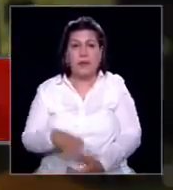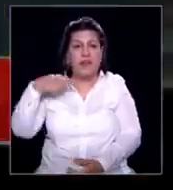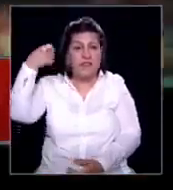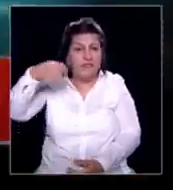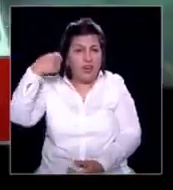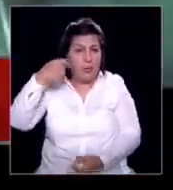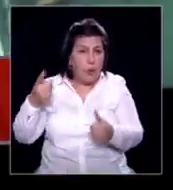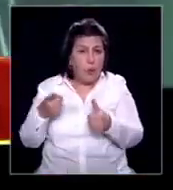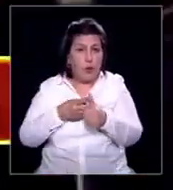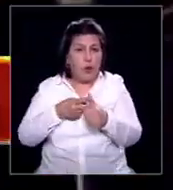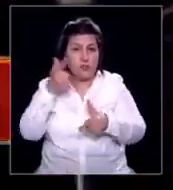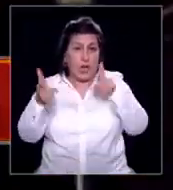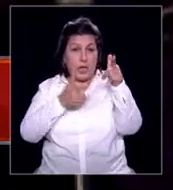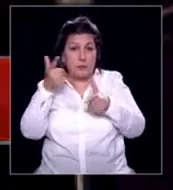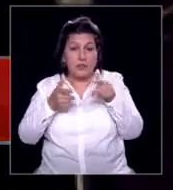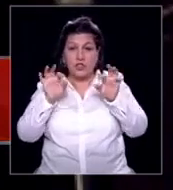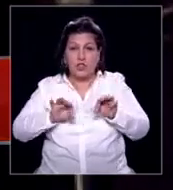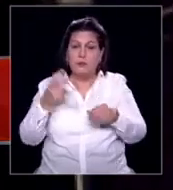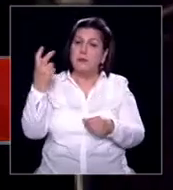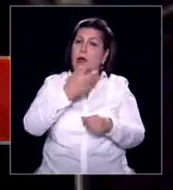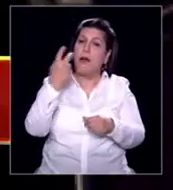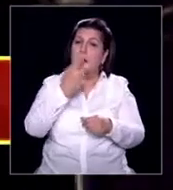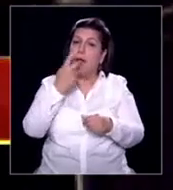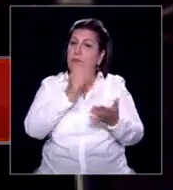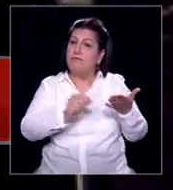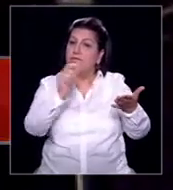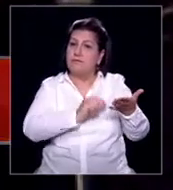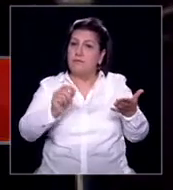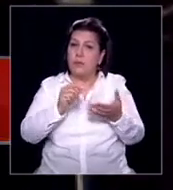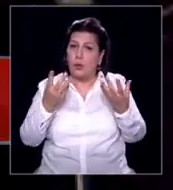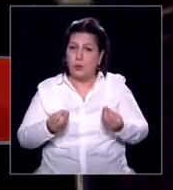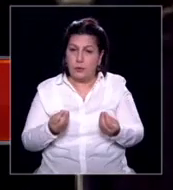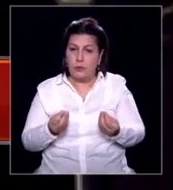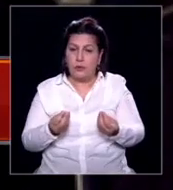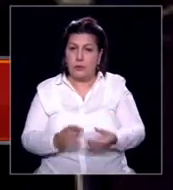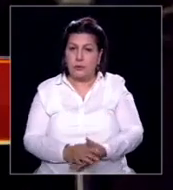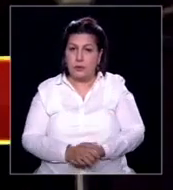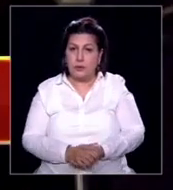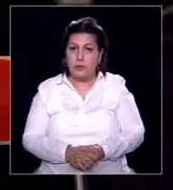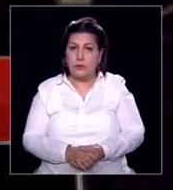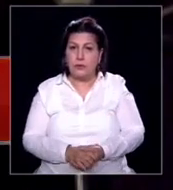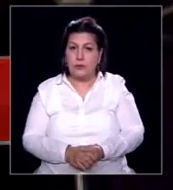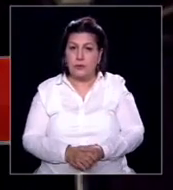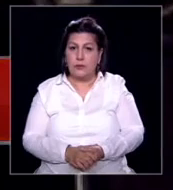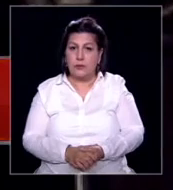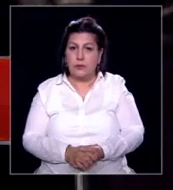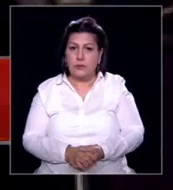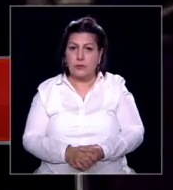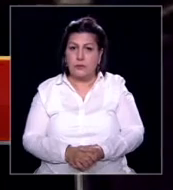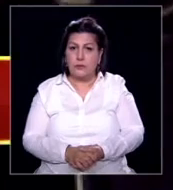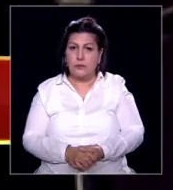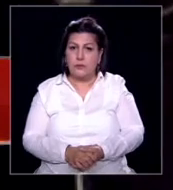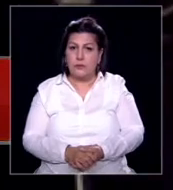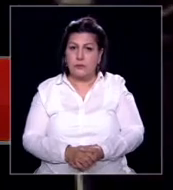Filmleri önceden çekilmişti, şimdi şarkıları bestelendi. Aman dur bana hiç yaklaşma. Bir